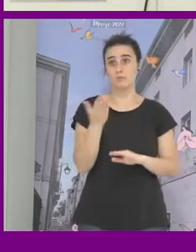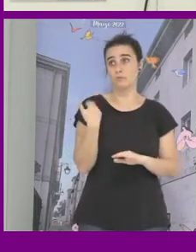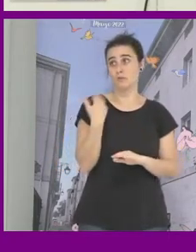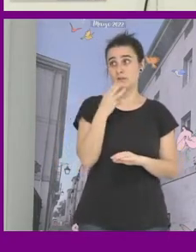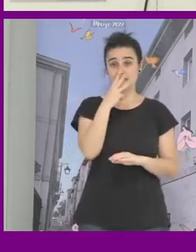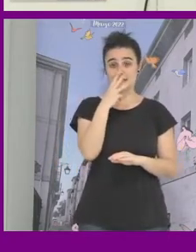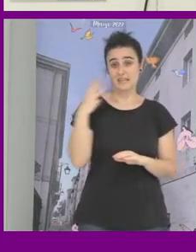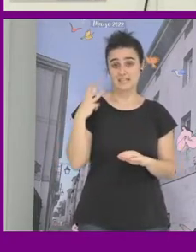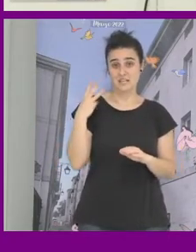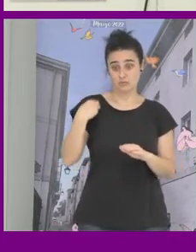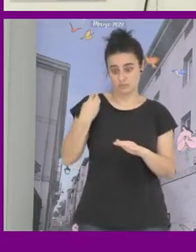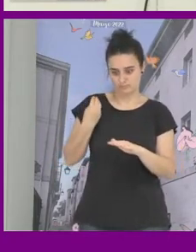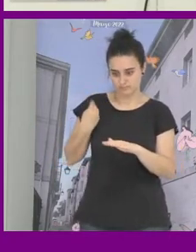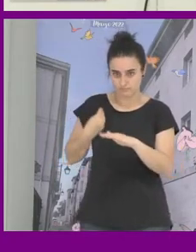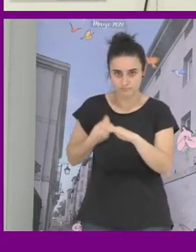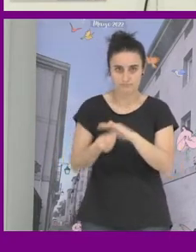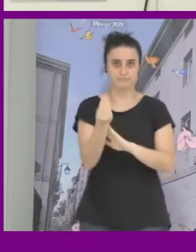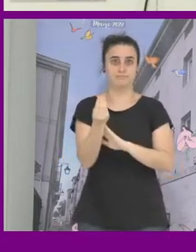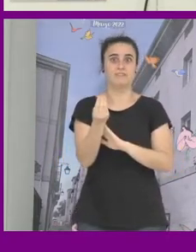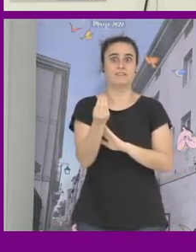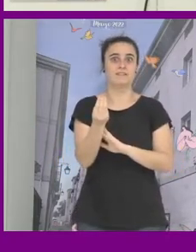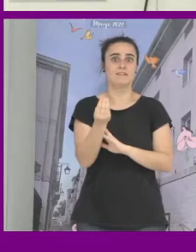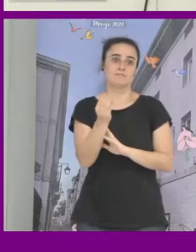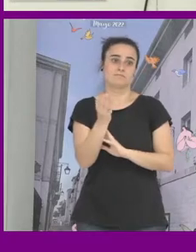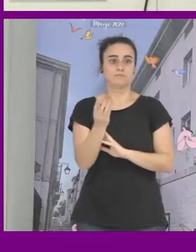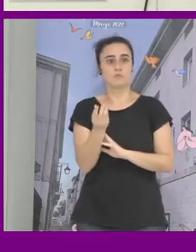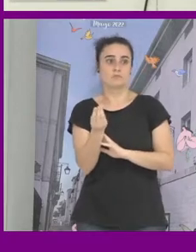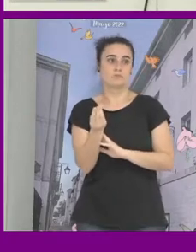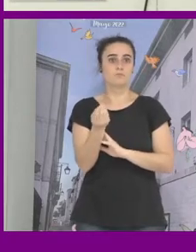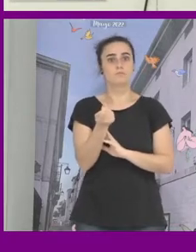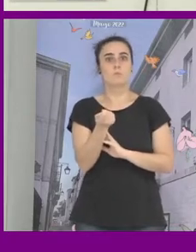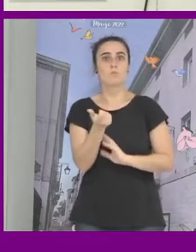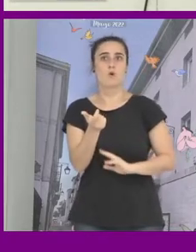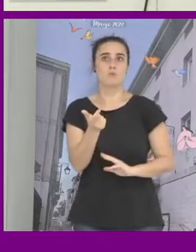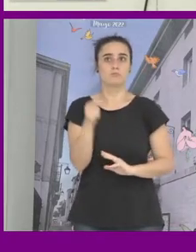baina orain direla 3 urte ume bat izan nuen eta bueno, pues pizkat hori